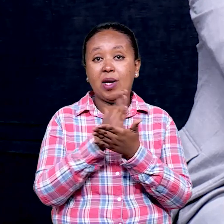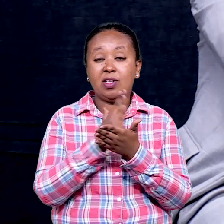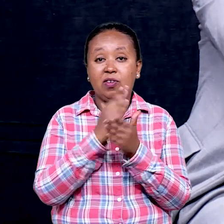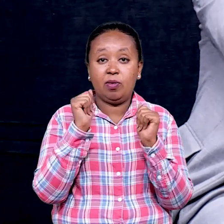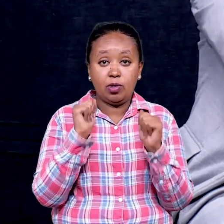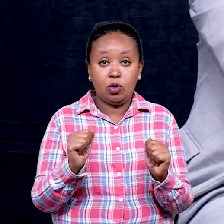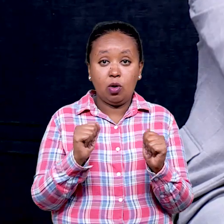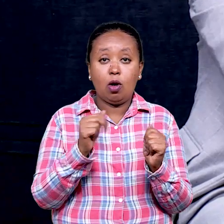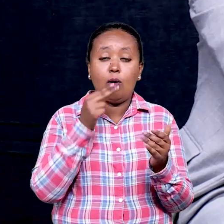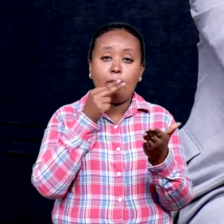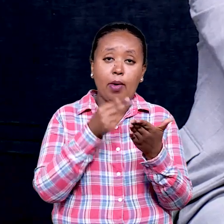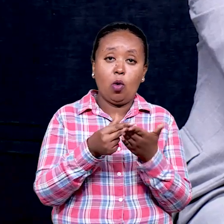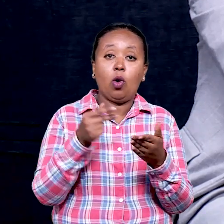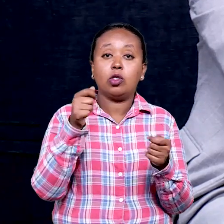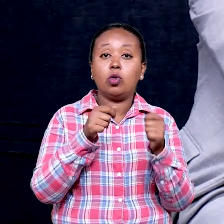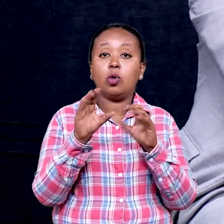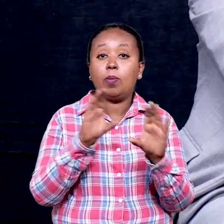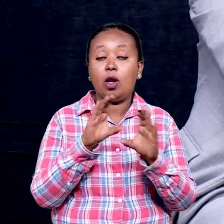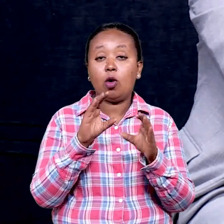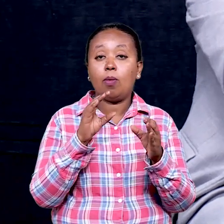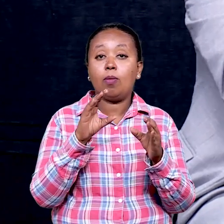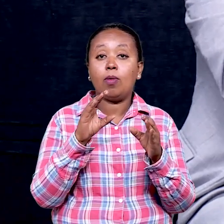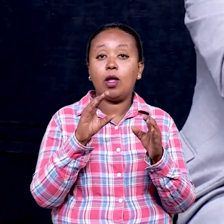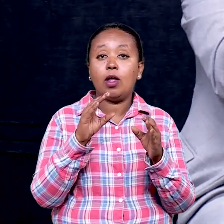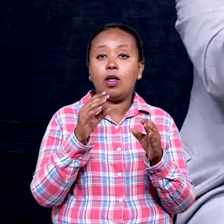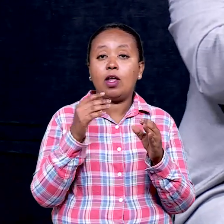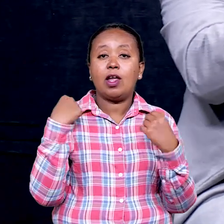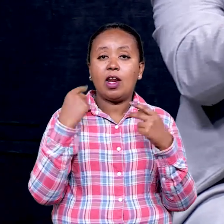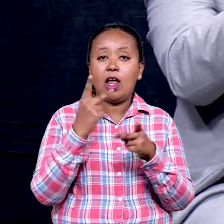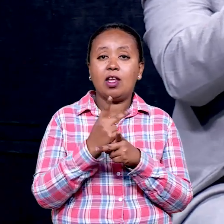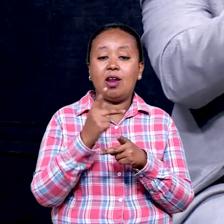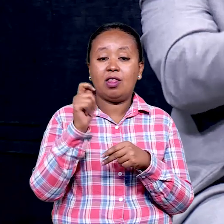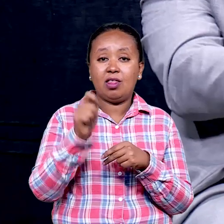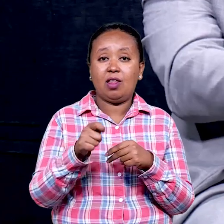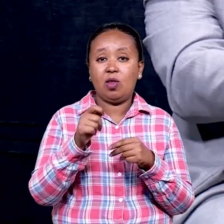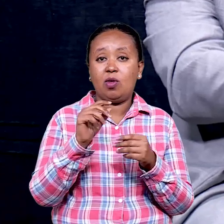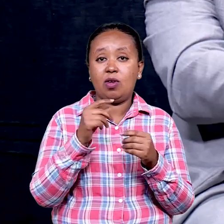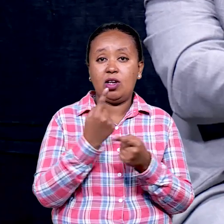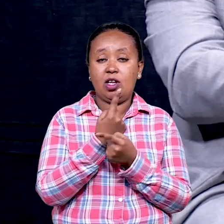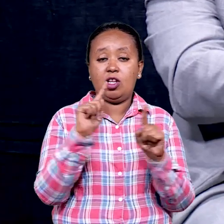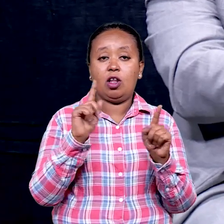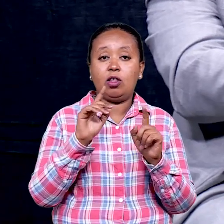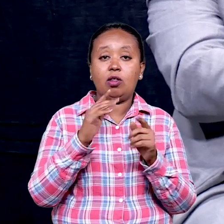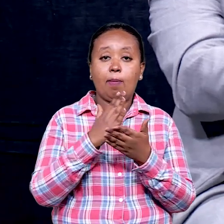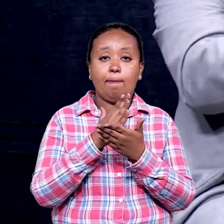የሚችሉት በጎ አስተዋጽኦ በሚያበረክቱበትና የዳኝነት ነጻነትን በማይጋፉበት አኳኋን ነው።